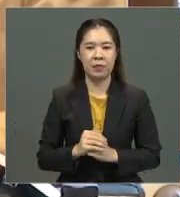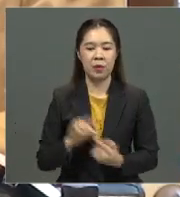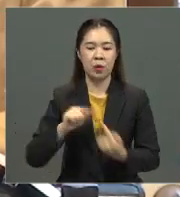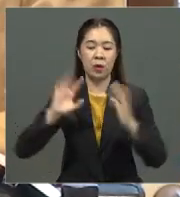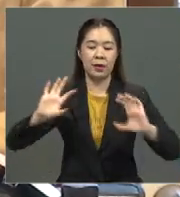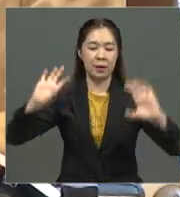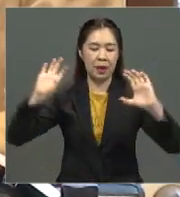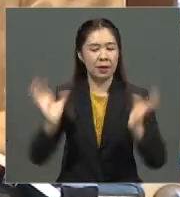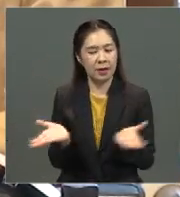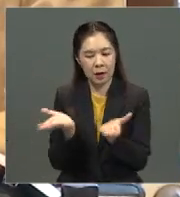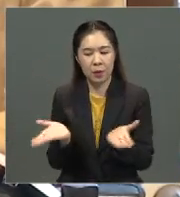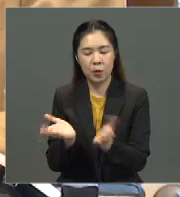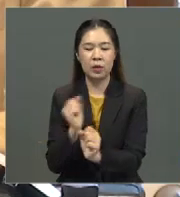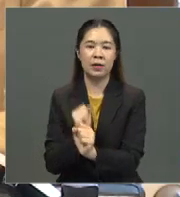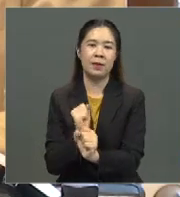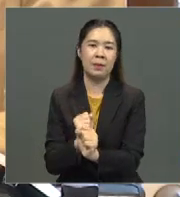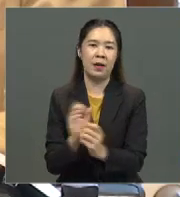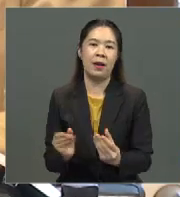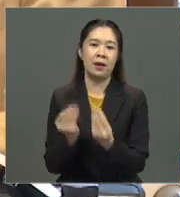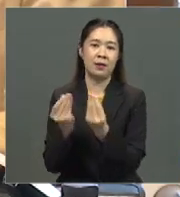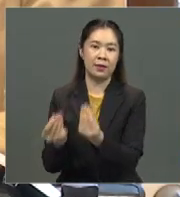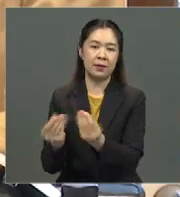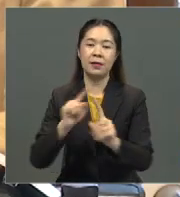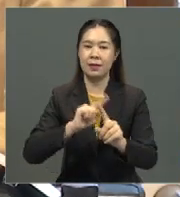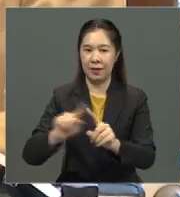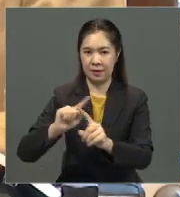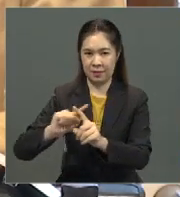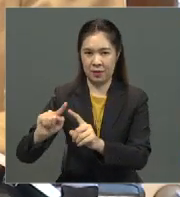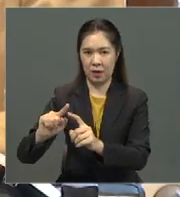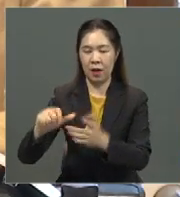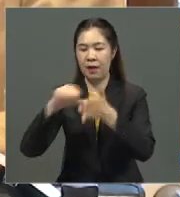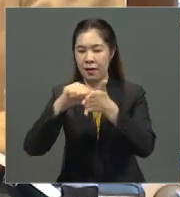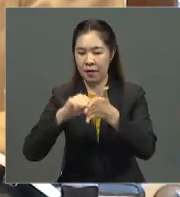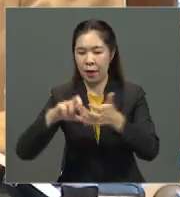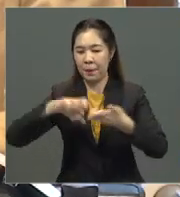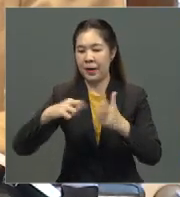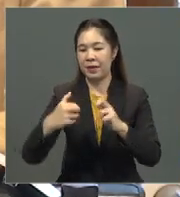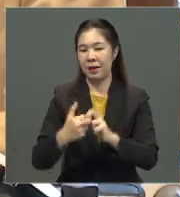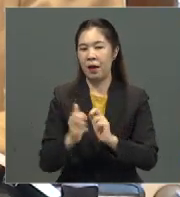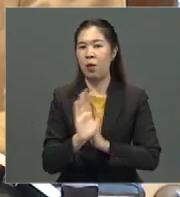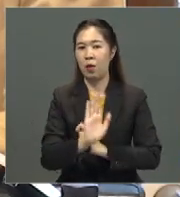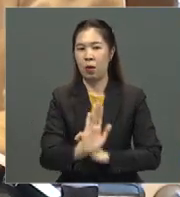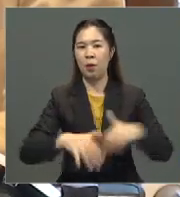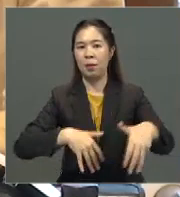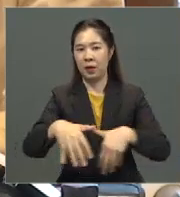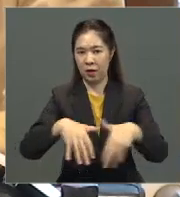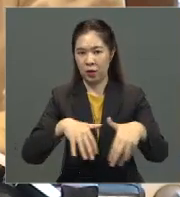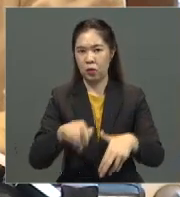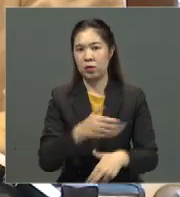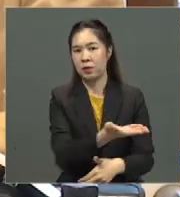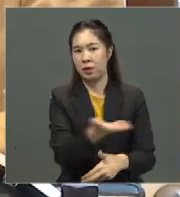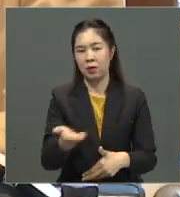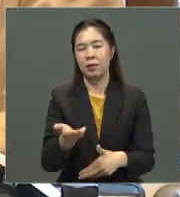าลเพื่อให้การทำงานต่างๆเนี่ยสามารถแก้ไขปัญหาที่พี่น้องประชาชนทั้งประเทศรอค